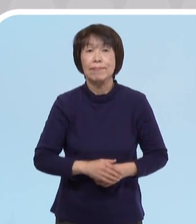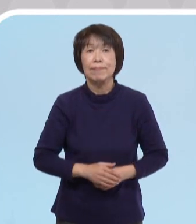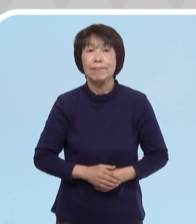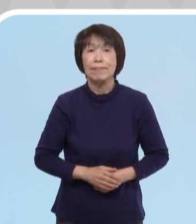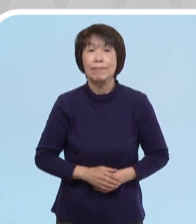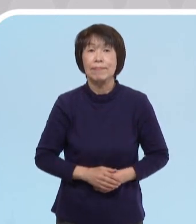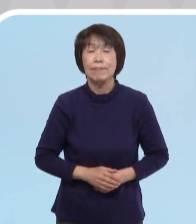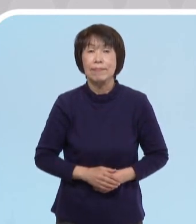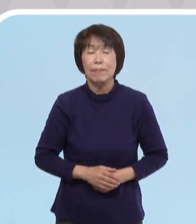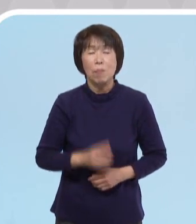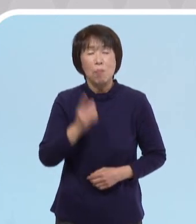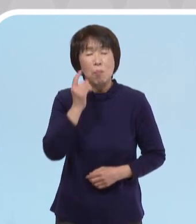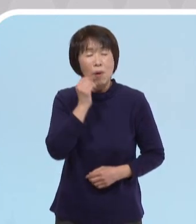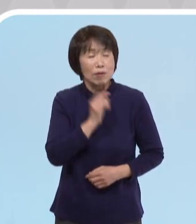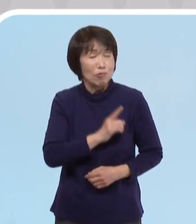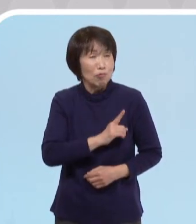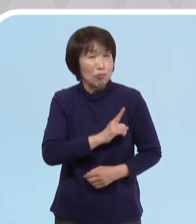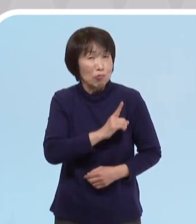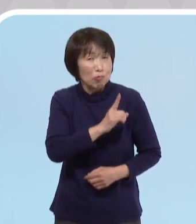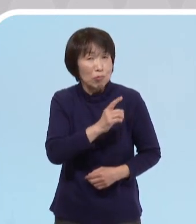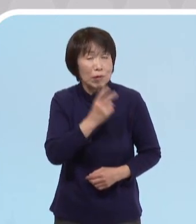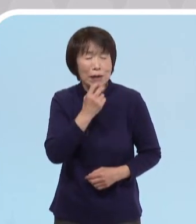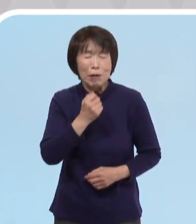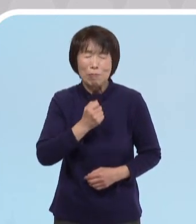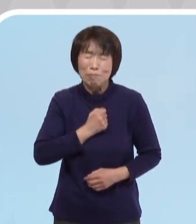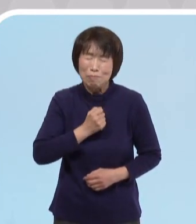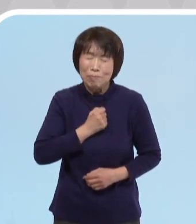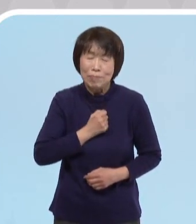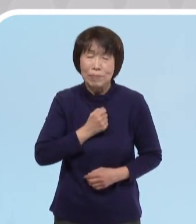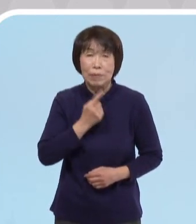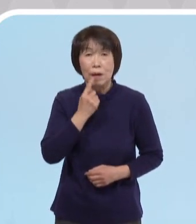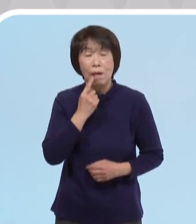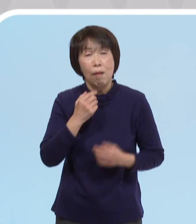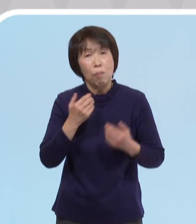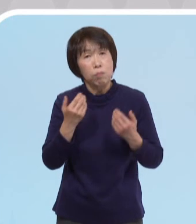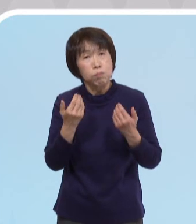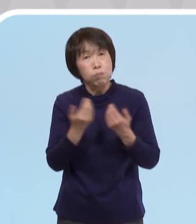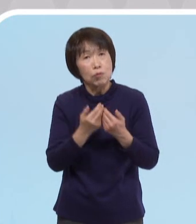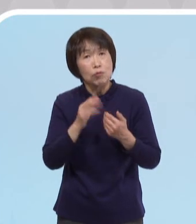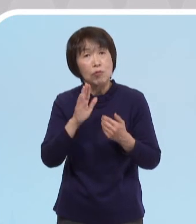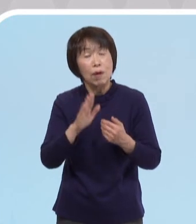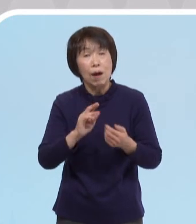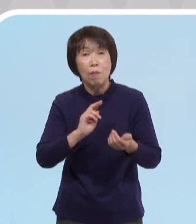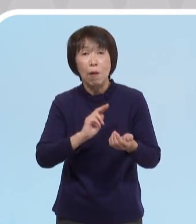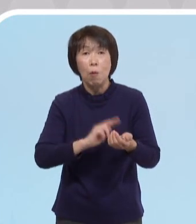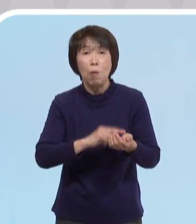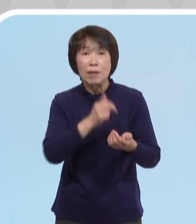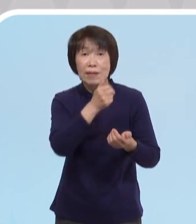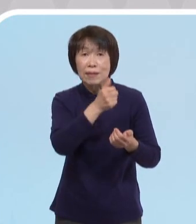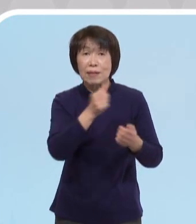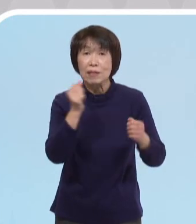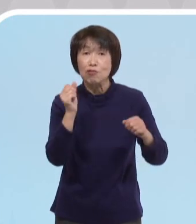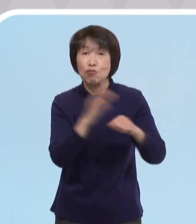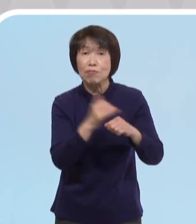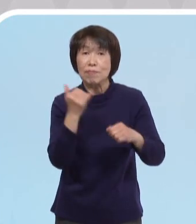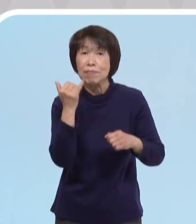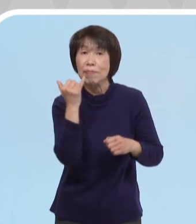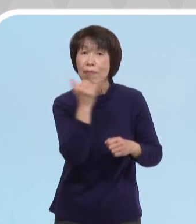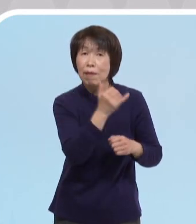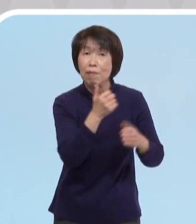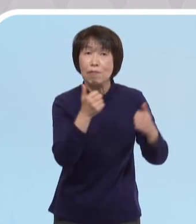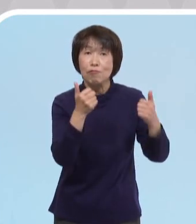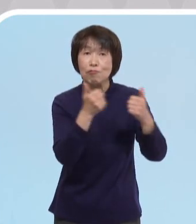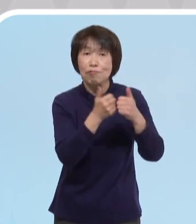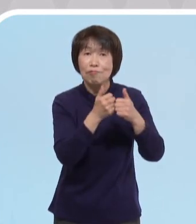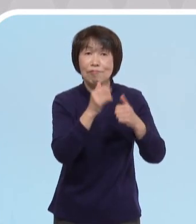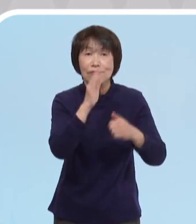。発熱、息苦しさ、味覚の異常などの症状があれば、すぐに電話でかかりつけ